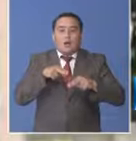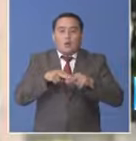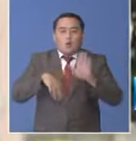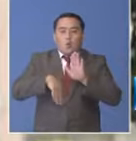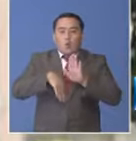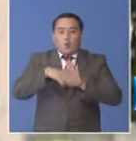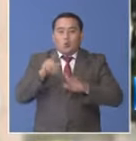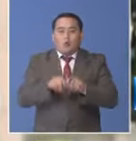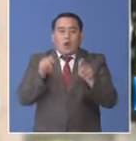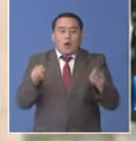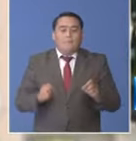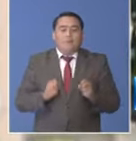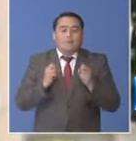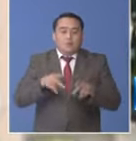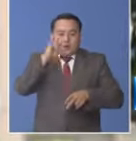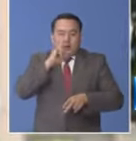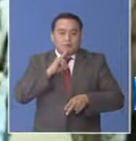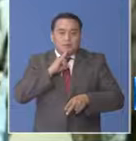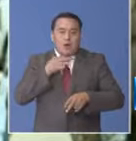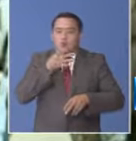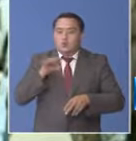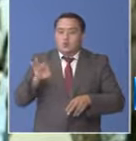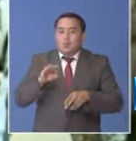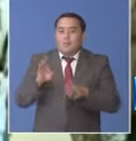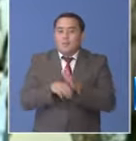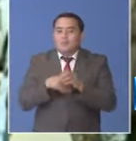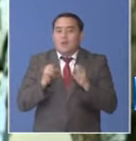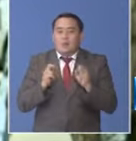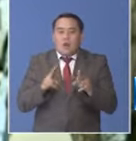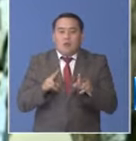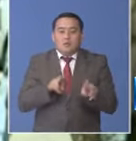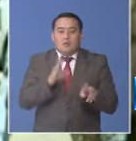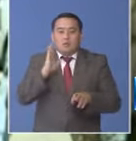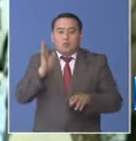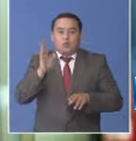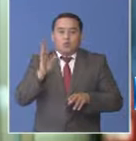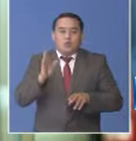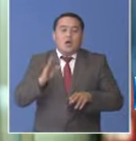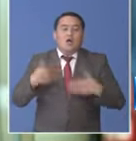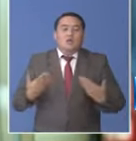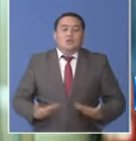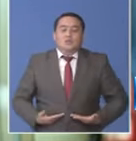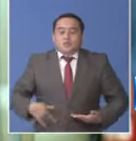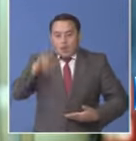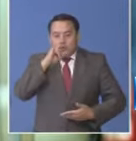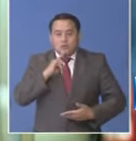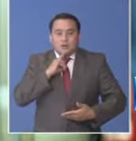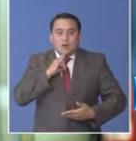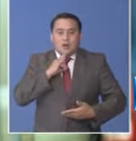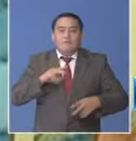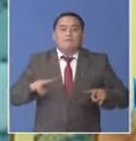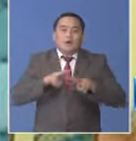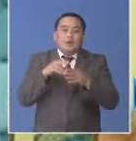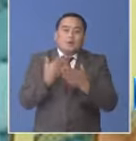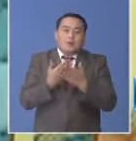улучшила раскрываемость преступлений в Казахстане. Абсолютную безопасность обеспечит в обозримом будущем наверняка и жителям городов Казахстана. В Астане, к